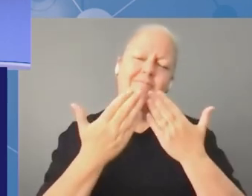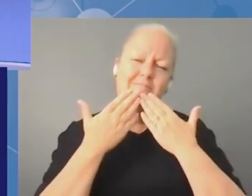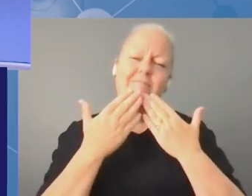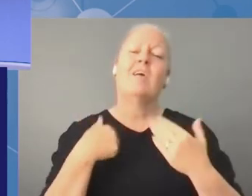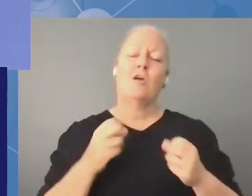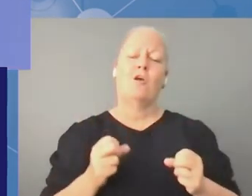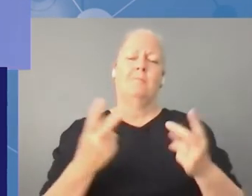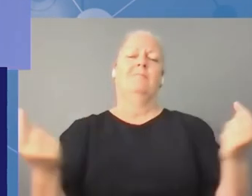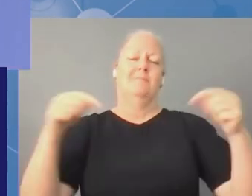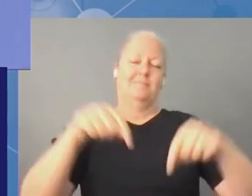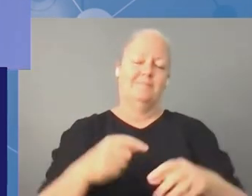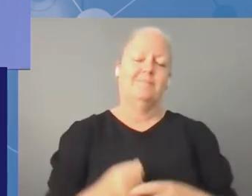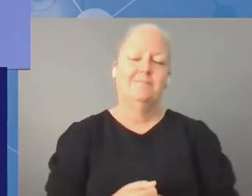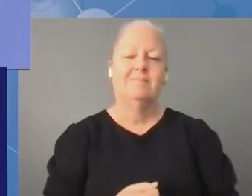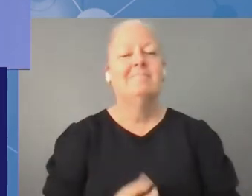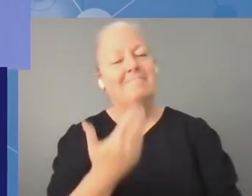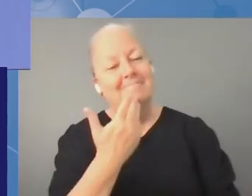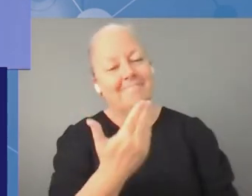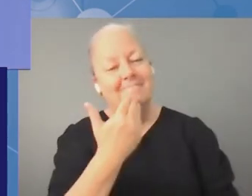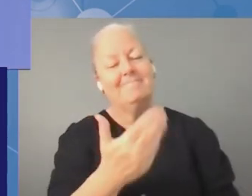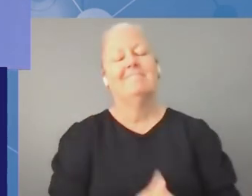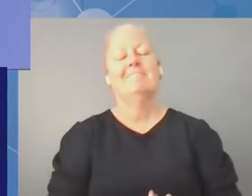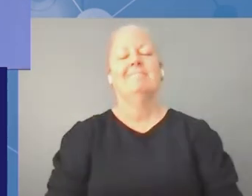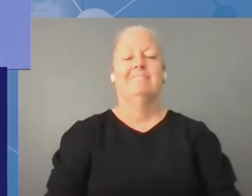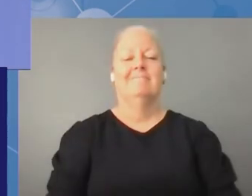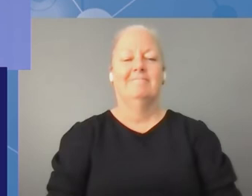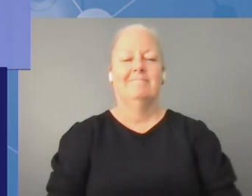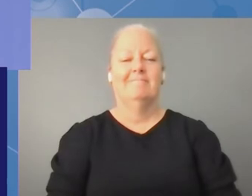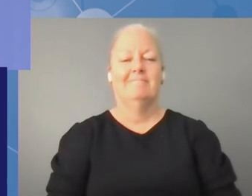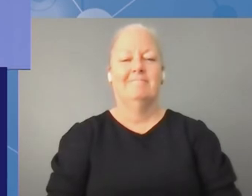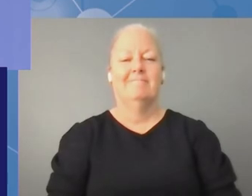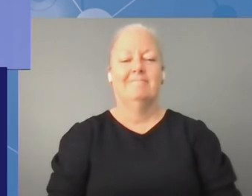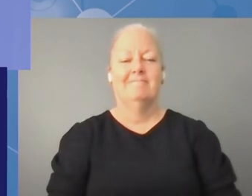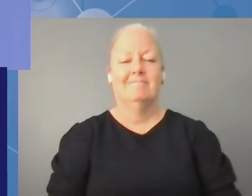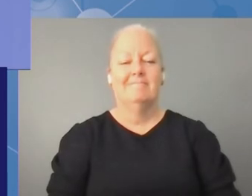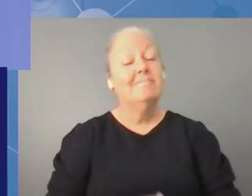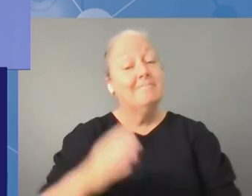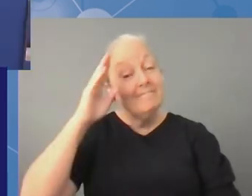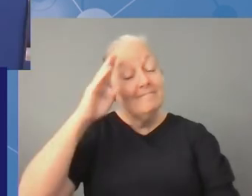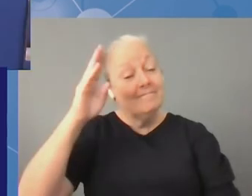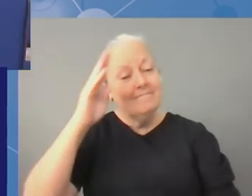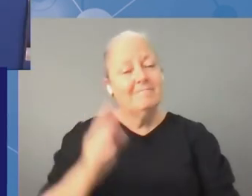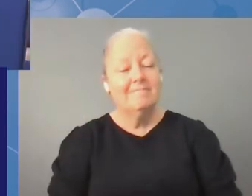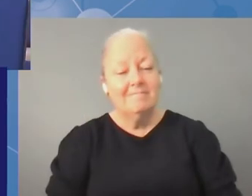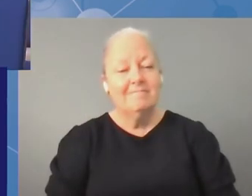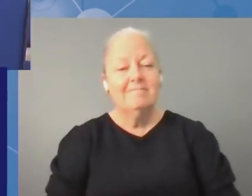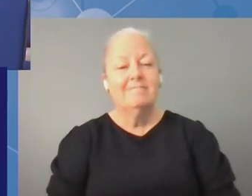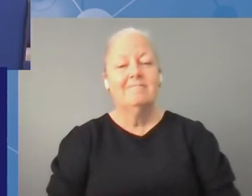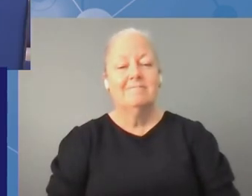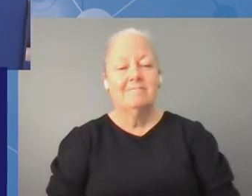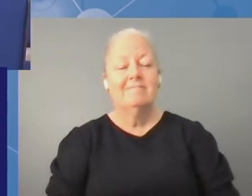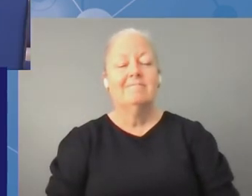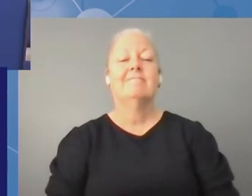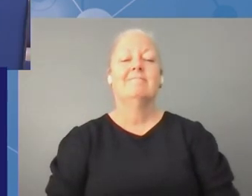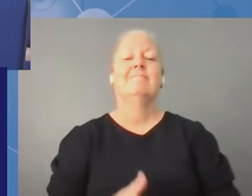وعلى هذا اللقاء بهذا الشكل في هذا العام. شكرا لكم. شخص تالي،